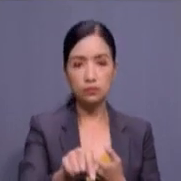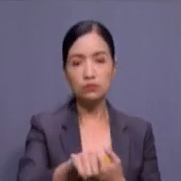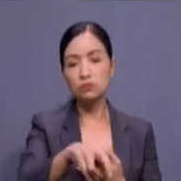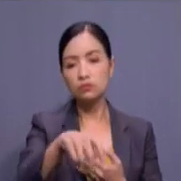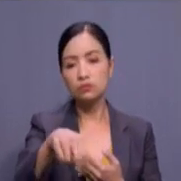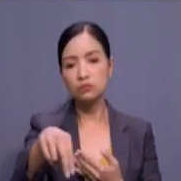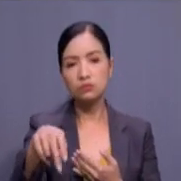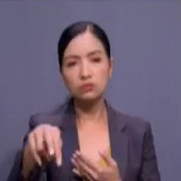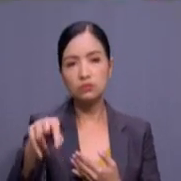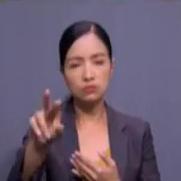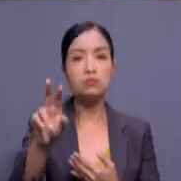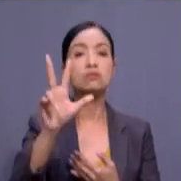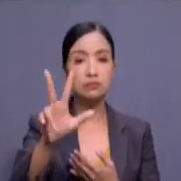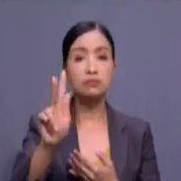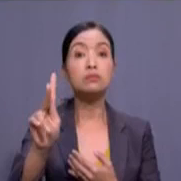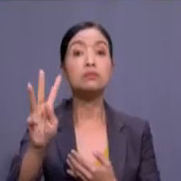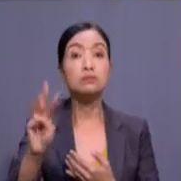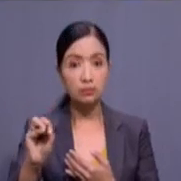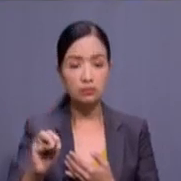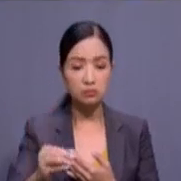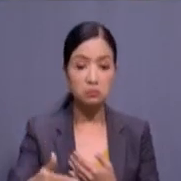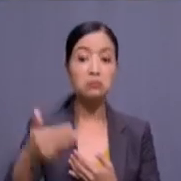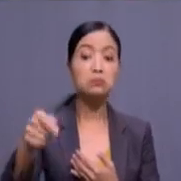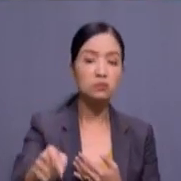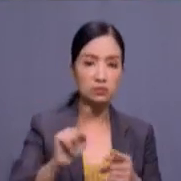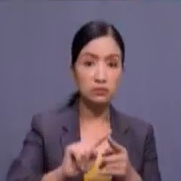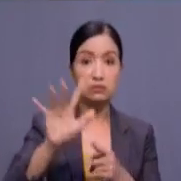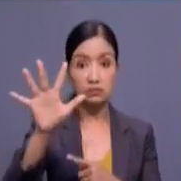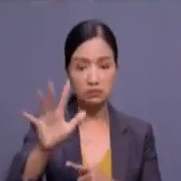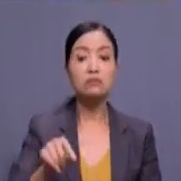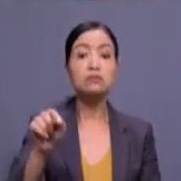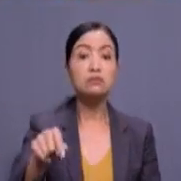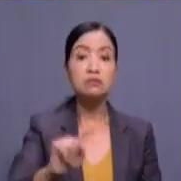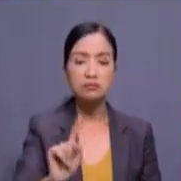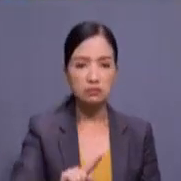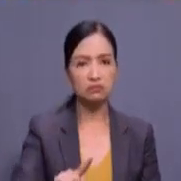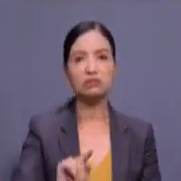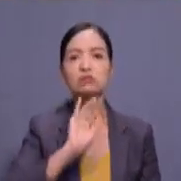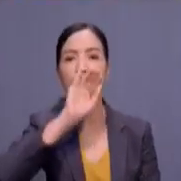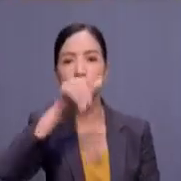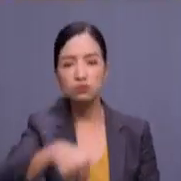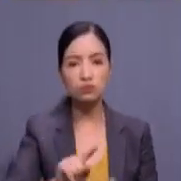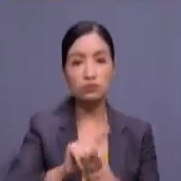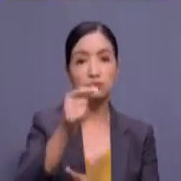เพื่อเข้าไปบริเวณชั้นที่5ตรงจุดนี้ค่ะมีซากช้างตัวที่10และ11ติดอยู่นะคะป